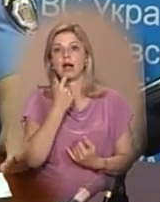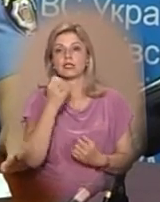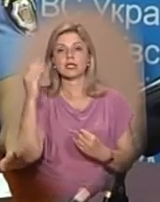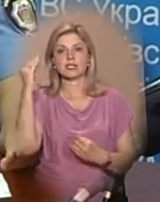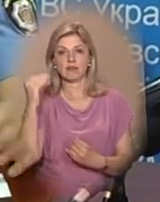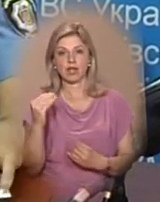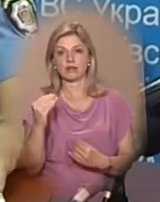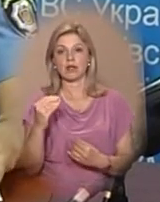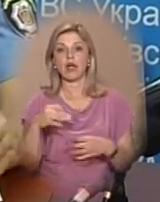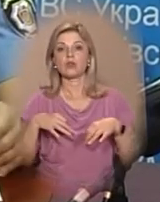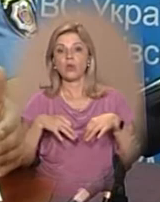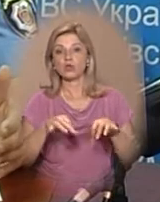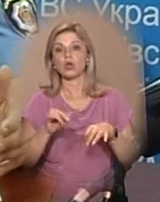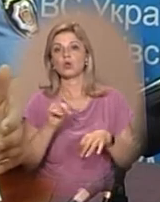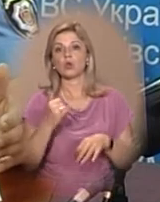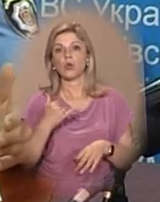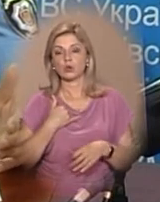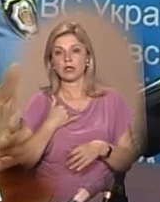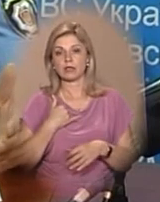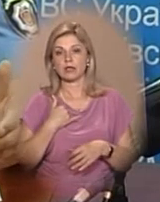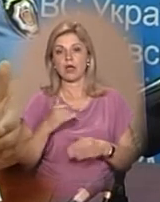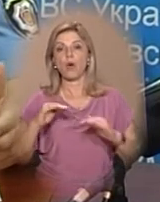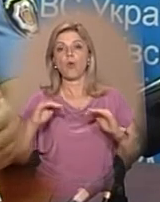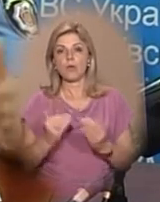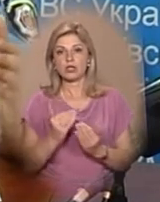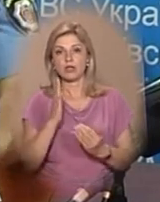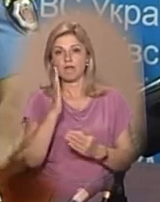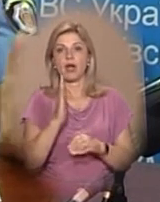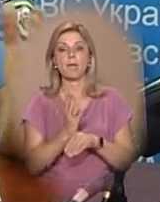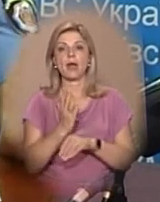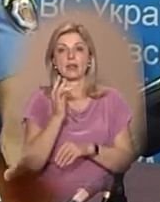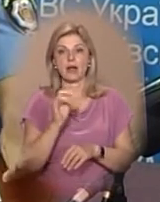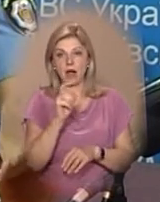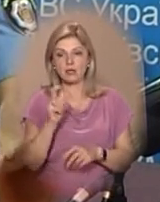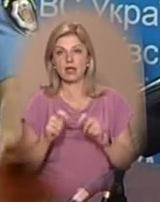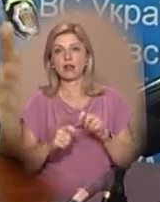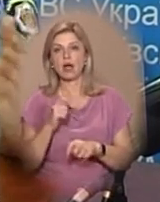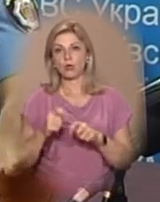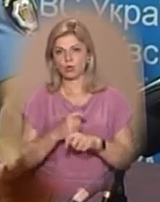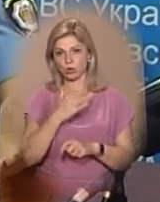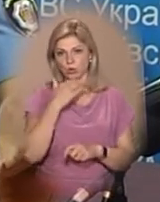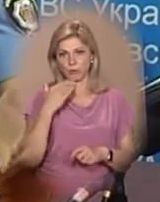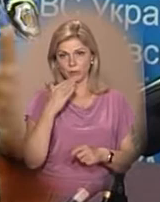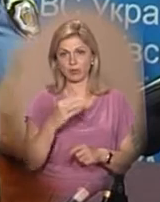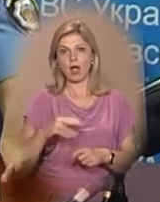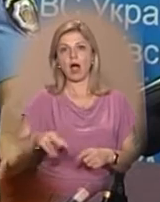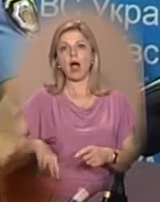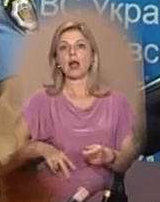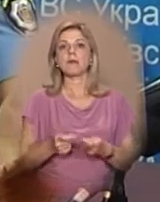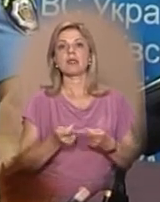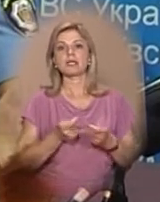вот, увидів те, що у нас плотність снарядів уменьшилась в 5 разів, вот, нарушають куча адмінпротоколів